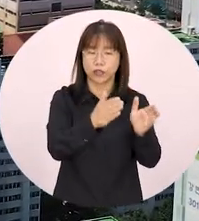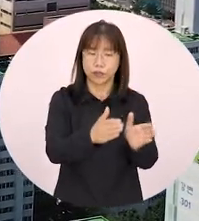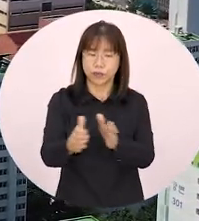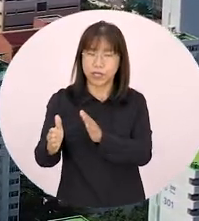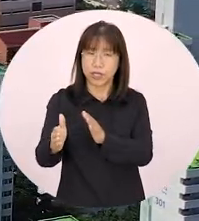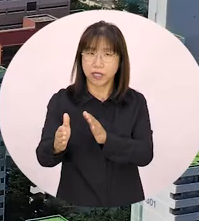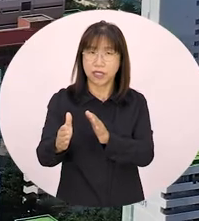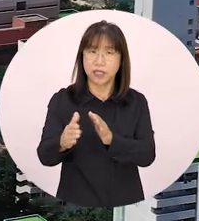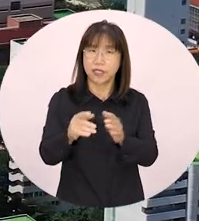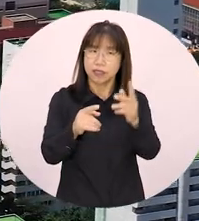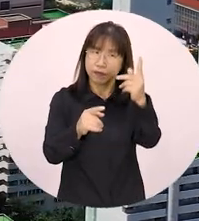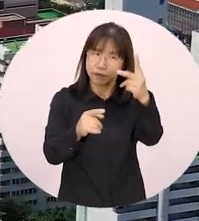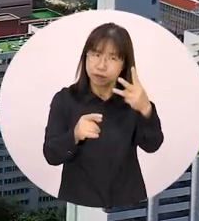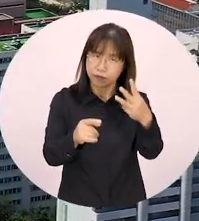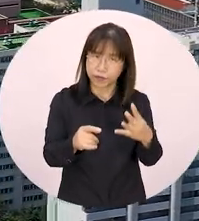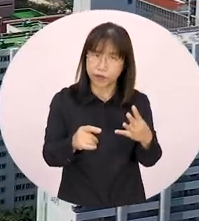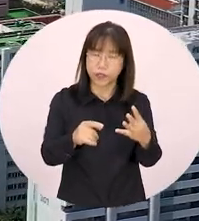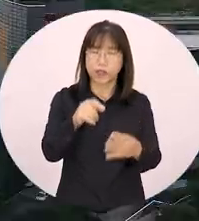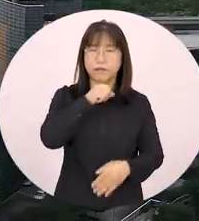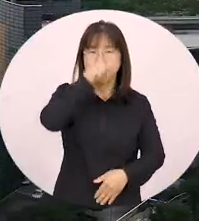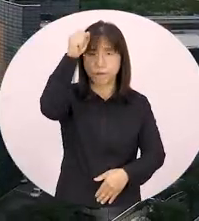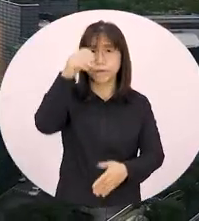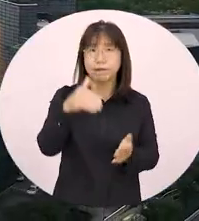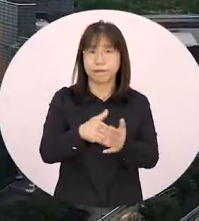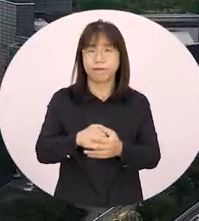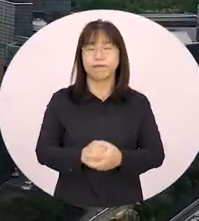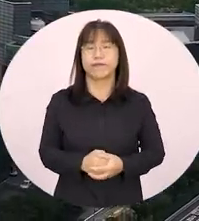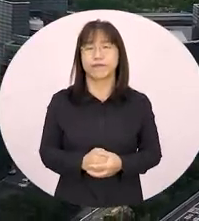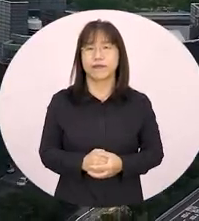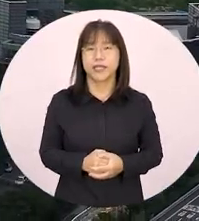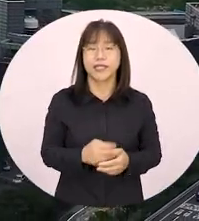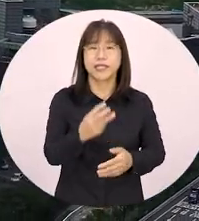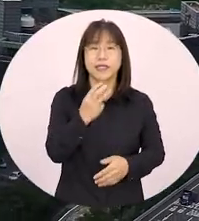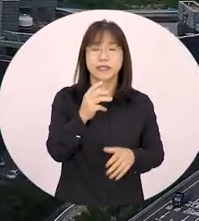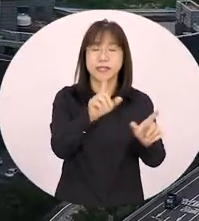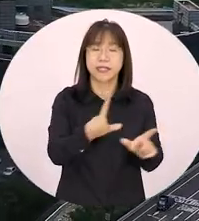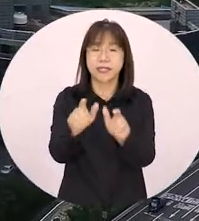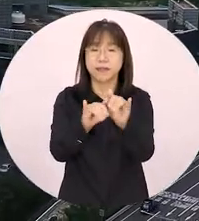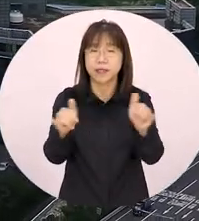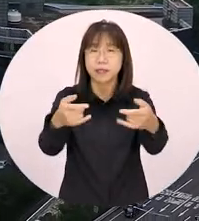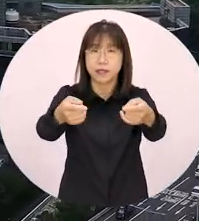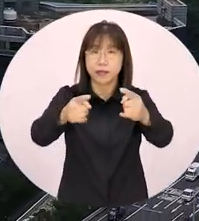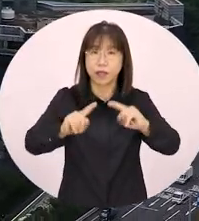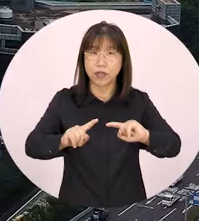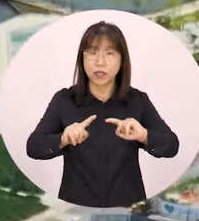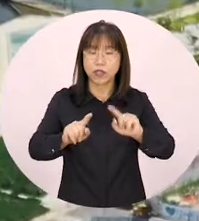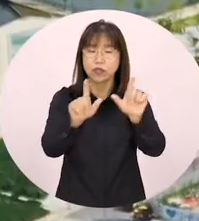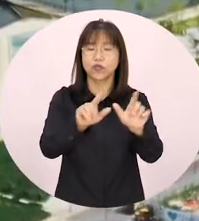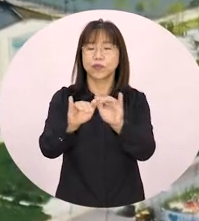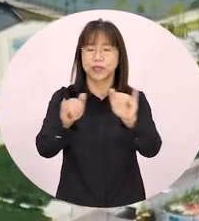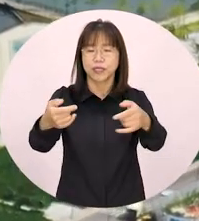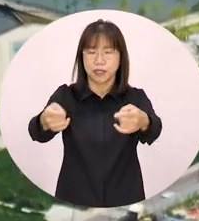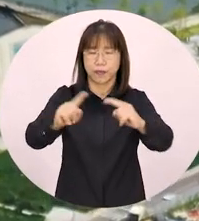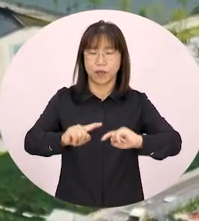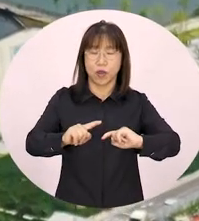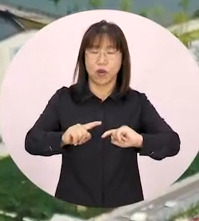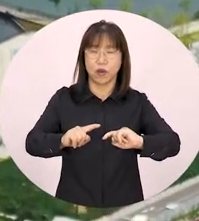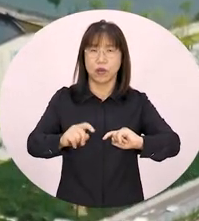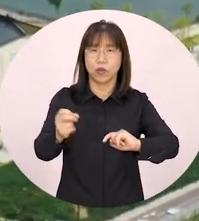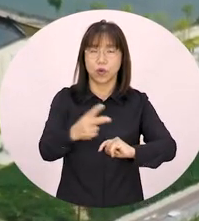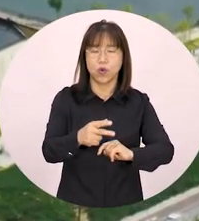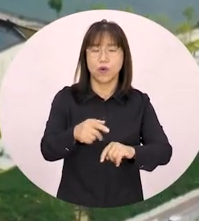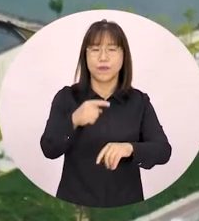준비 나는 부모다 등이 선정됐습니다 시민 참에 예산 재는 예산편성 과정에서 주민 참여를